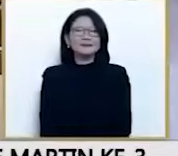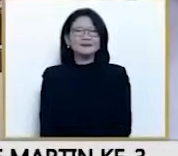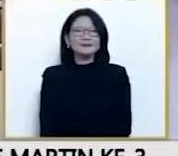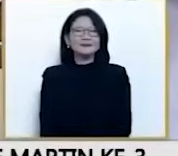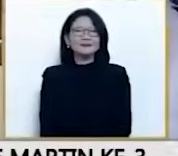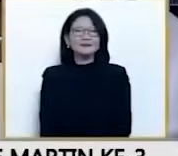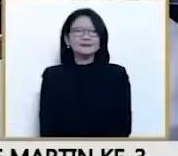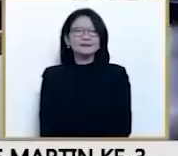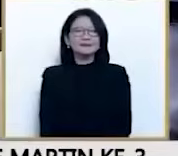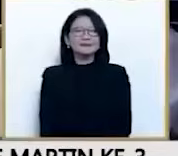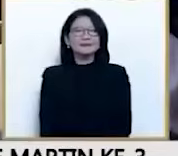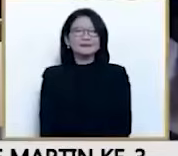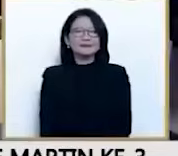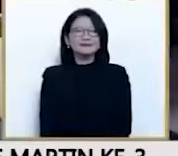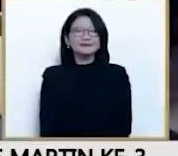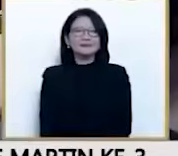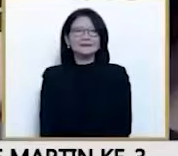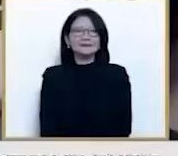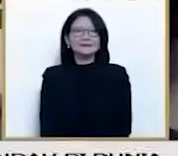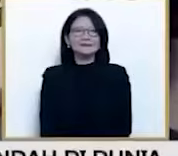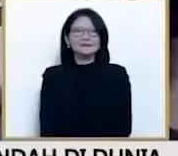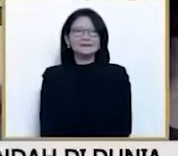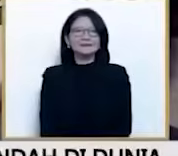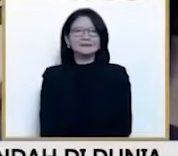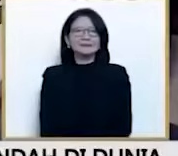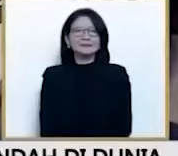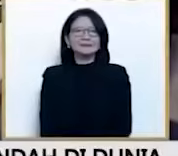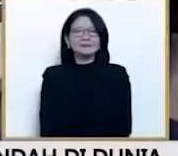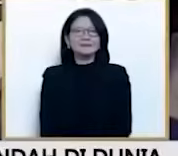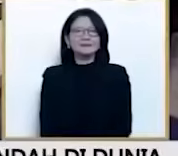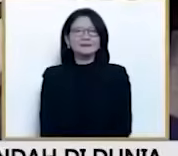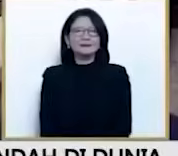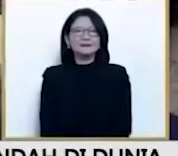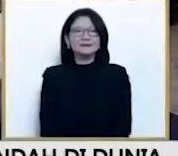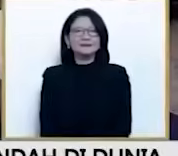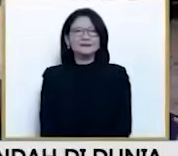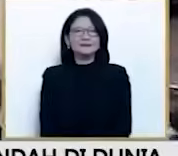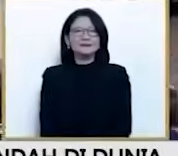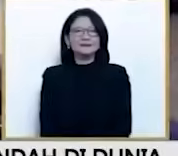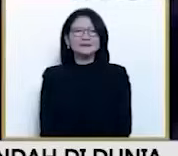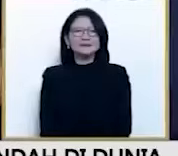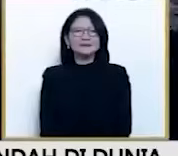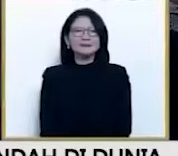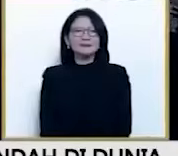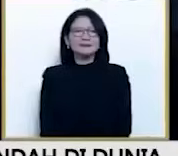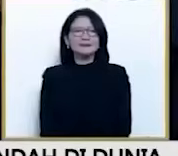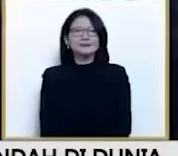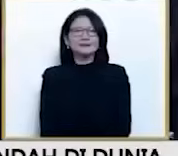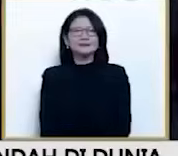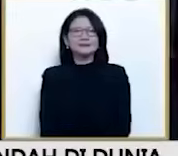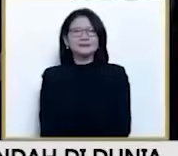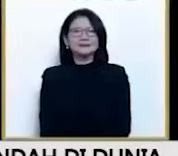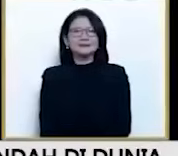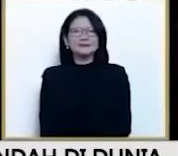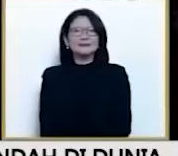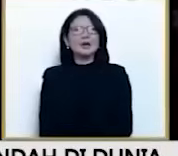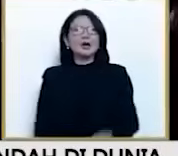Silakan mengambil posisi dan juga akan diabadikan oleh teman-teman media.